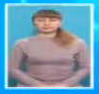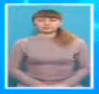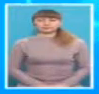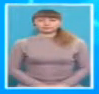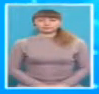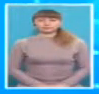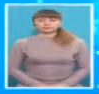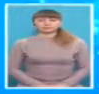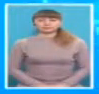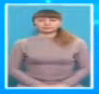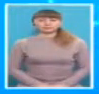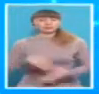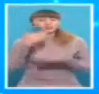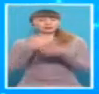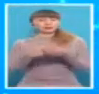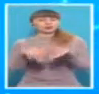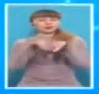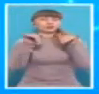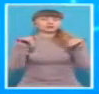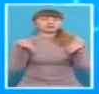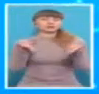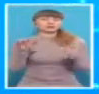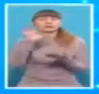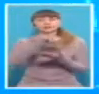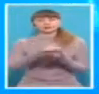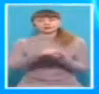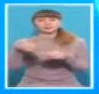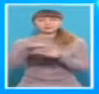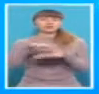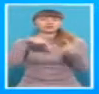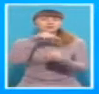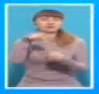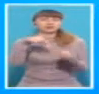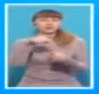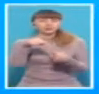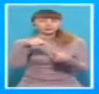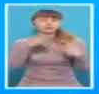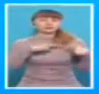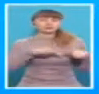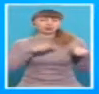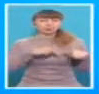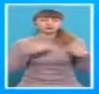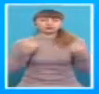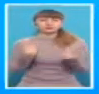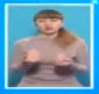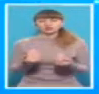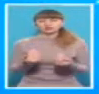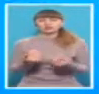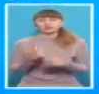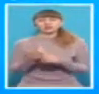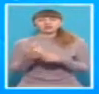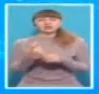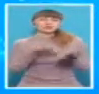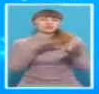жұмыссыздықты жою мақсатында елімізде нәтижелі жұмыспен қамту және жаппай кәсіпкерлікті дамыту бағдарламасы іске асырылып келеді. Аталған